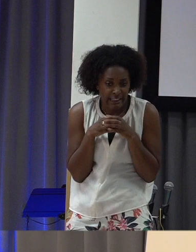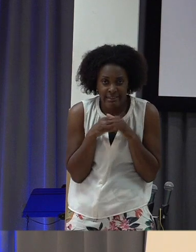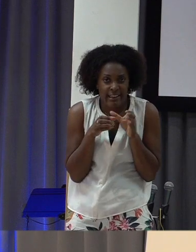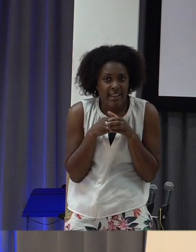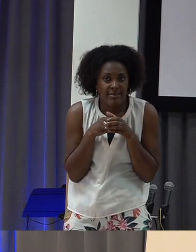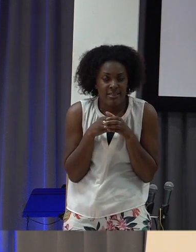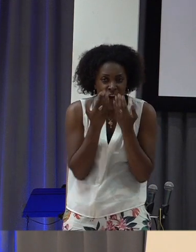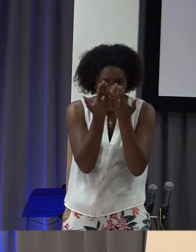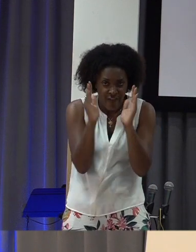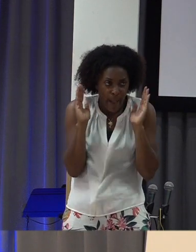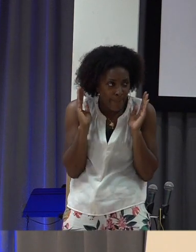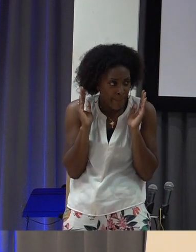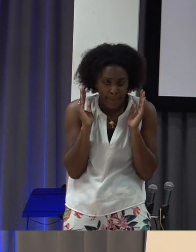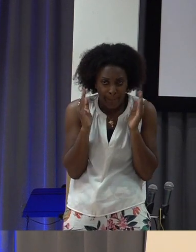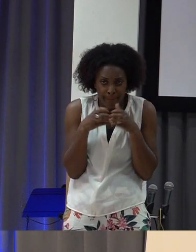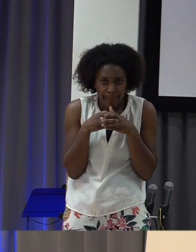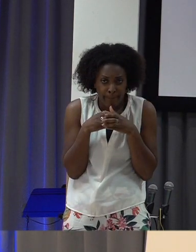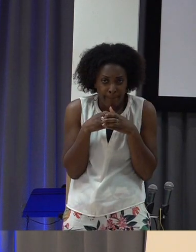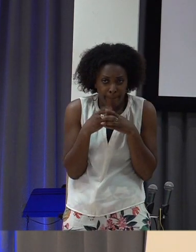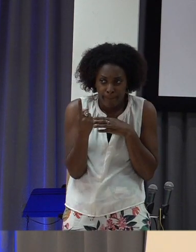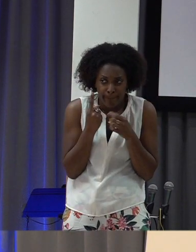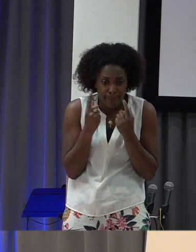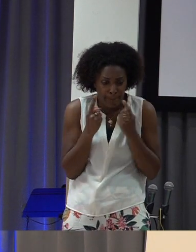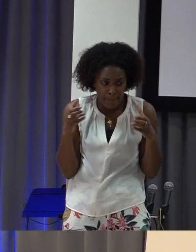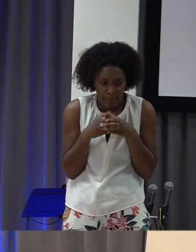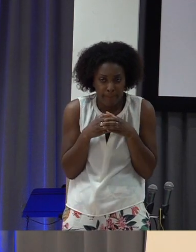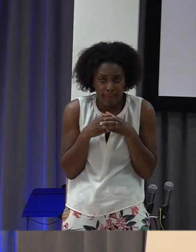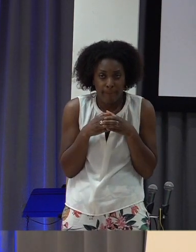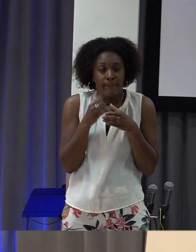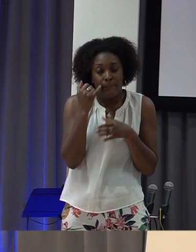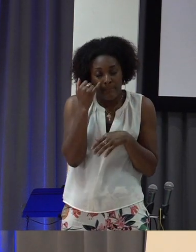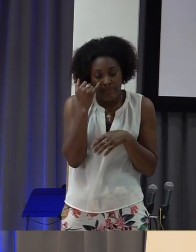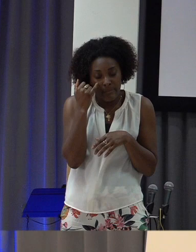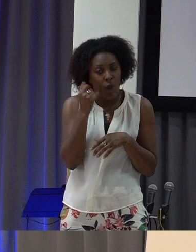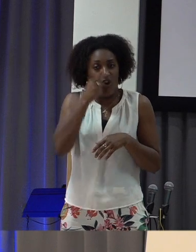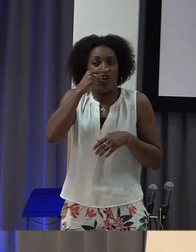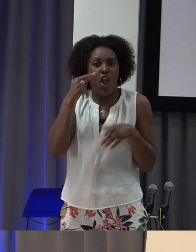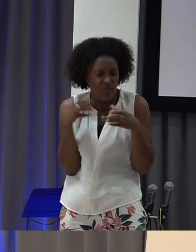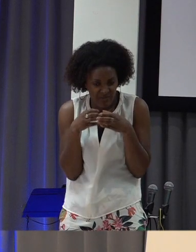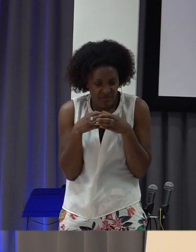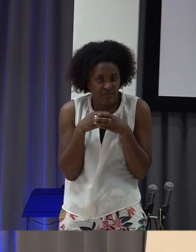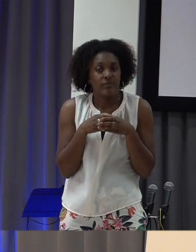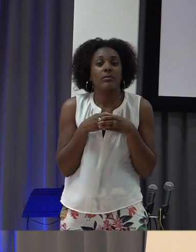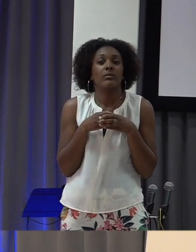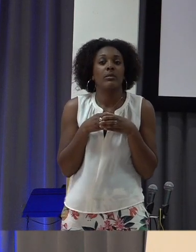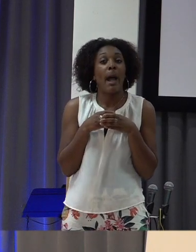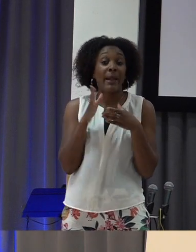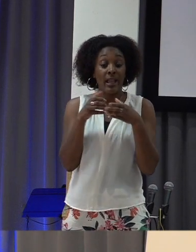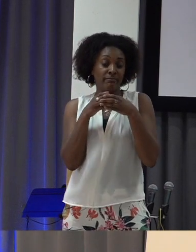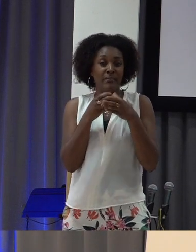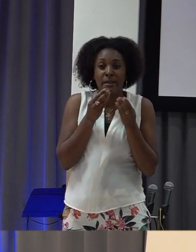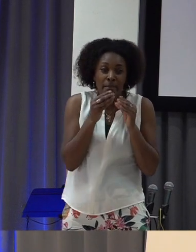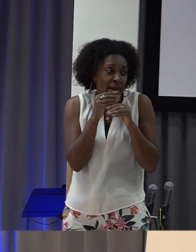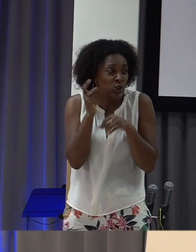sectaires s'enferment dans leur tour d'ivoire, dans leur citadelle ou dans la citadelle de leur orgueil. Et de là, ils jugent les autres